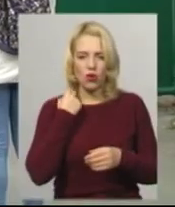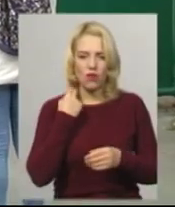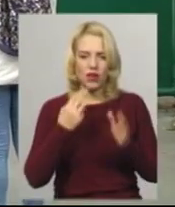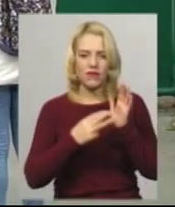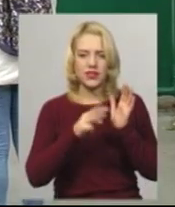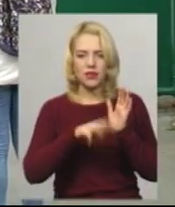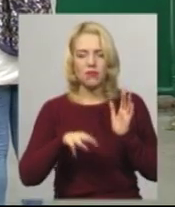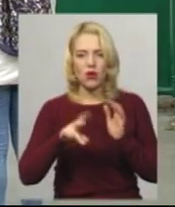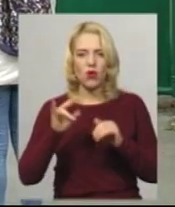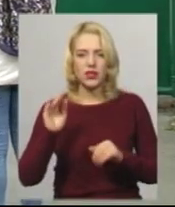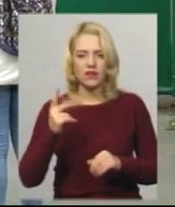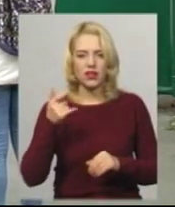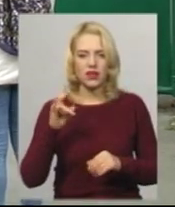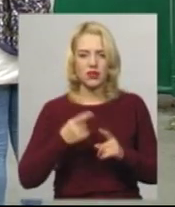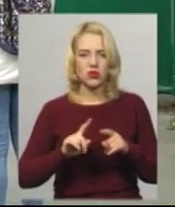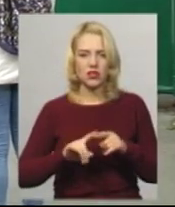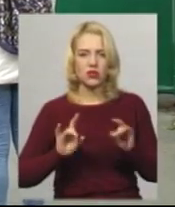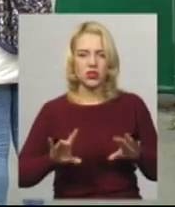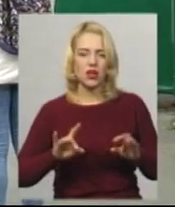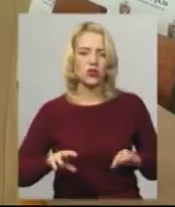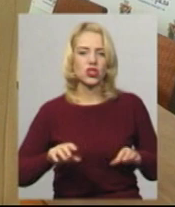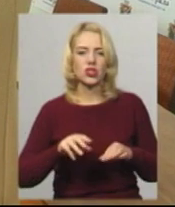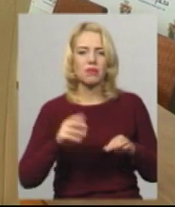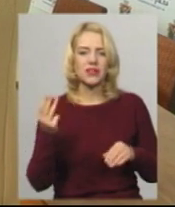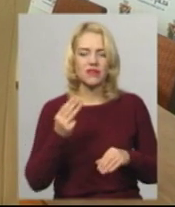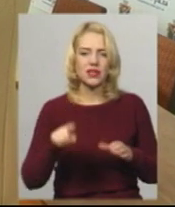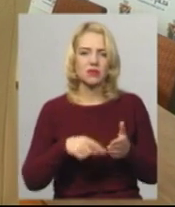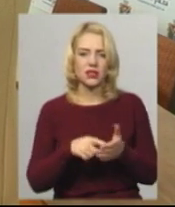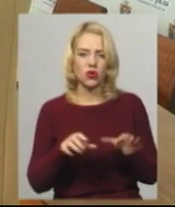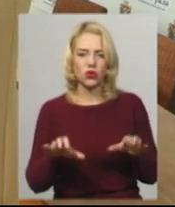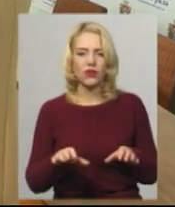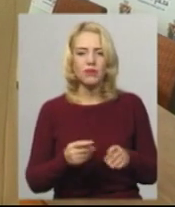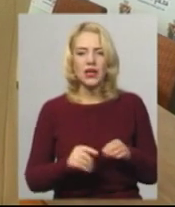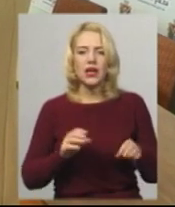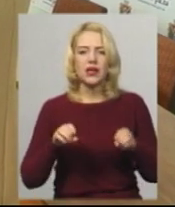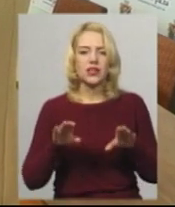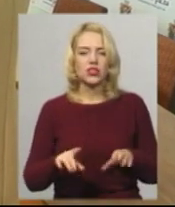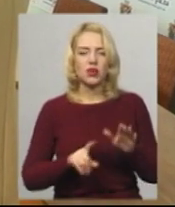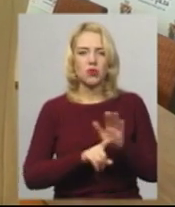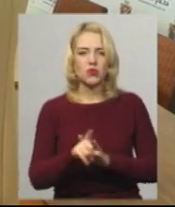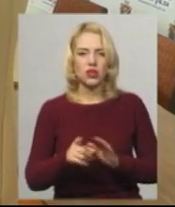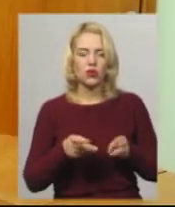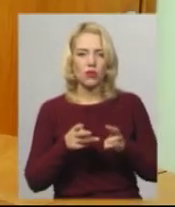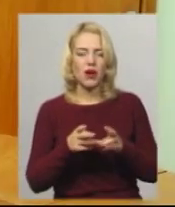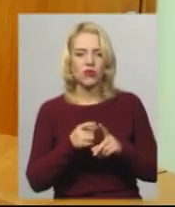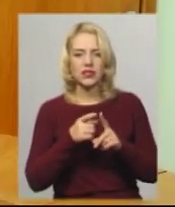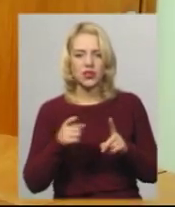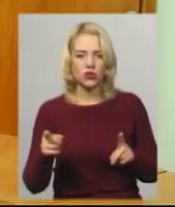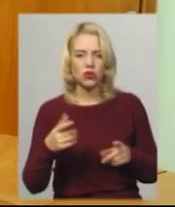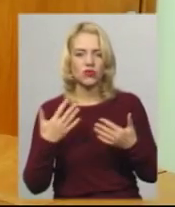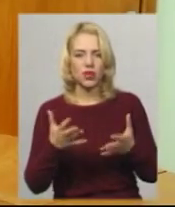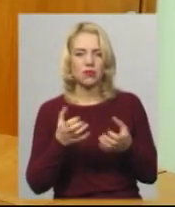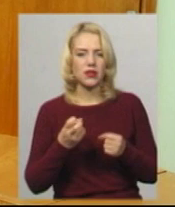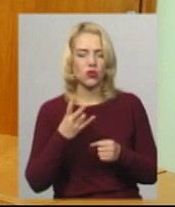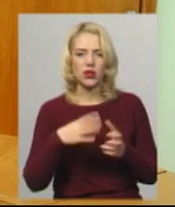гривень. Про це каже шепетівський міський голова Михайло Полудюк. Додає, рішення про початок опалювального сезону вже прийняти, але не по всьому місту.